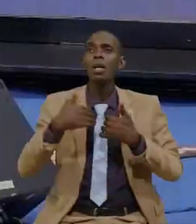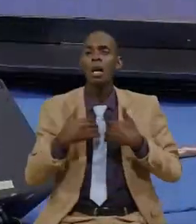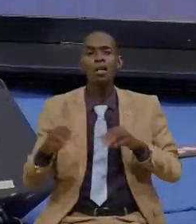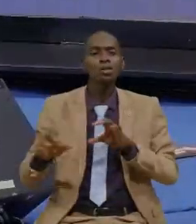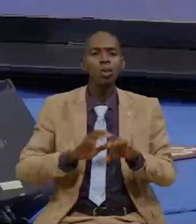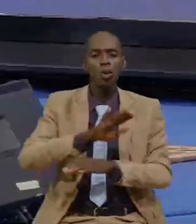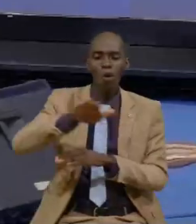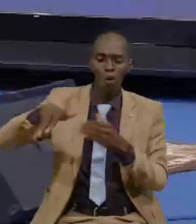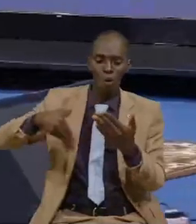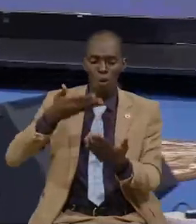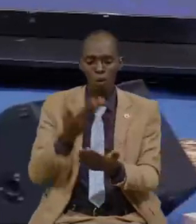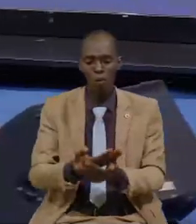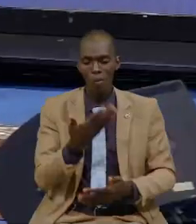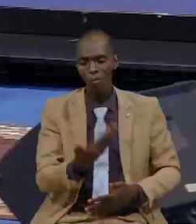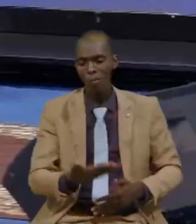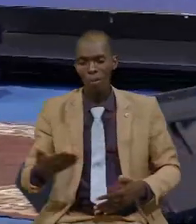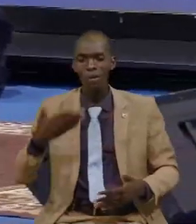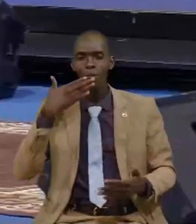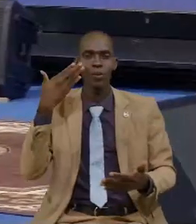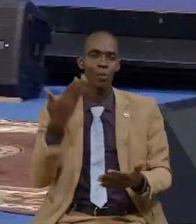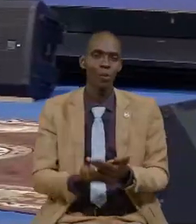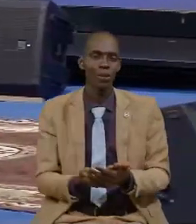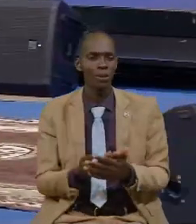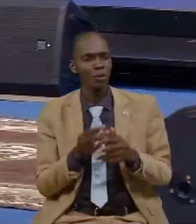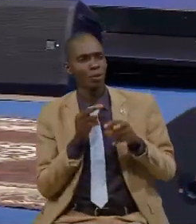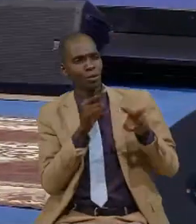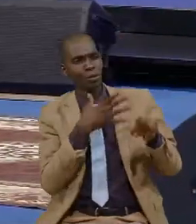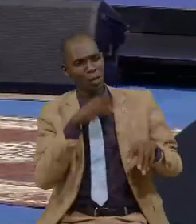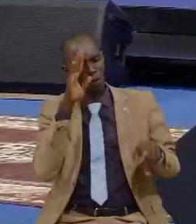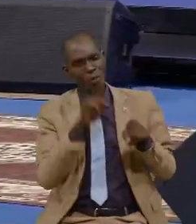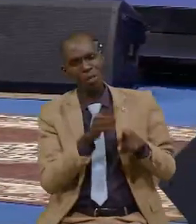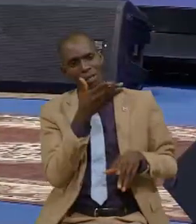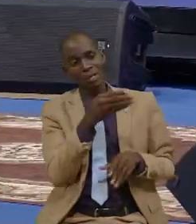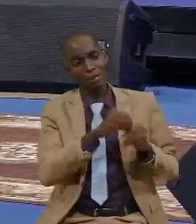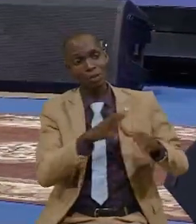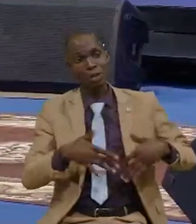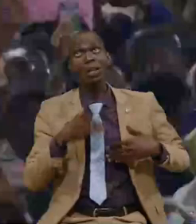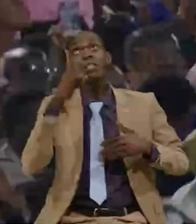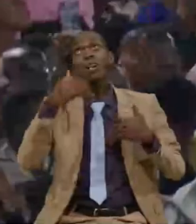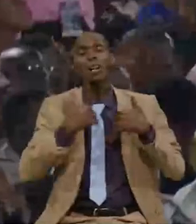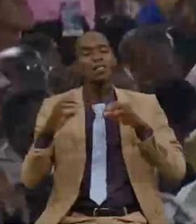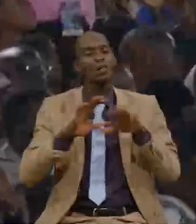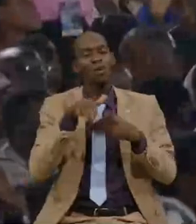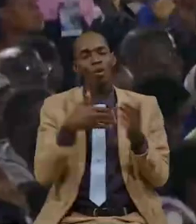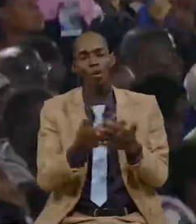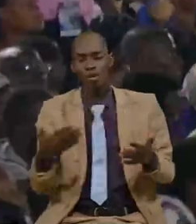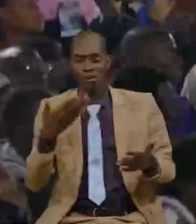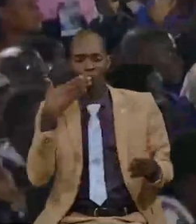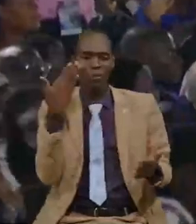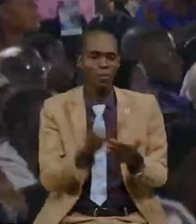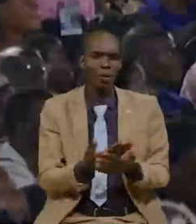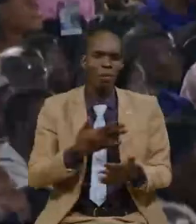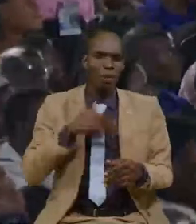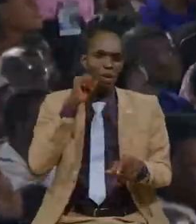il fait tout à merveille. Regardez mon frère là-bas, à côté de vous. Il fait tout à